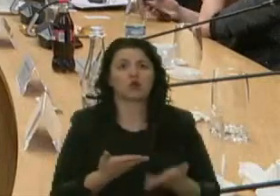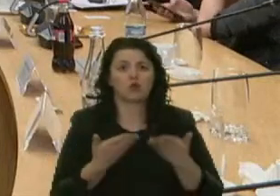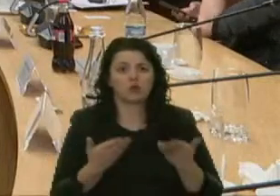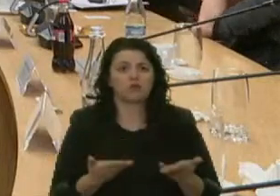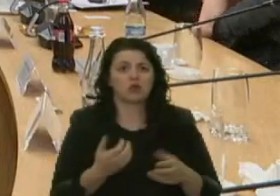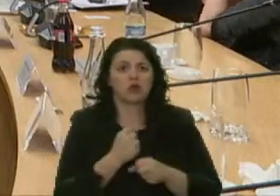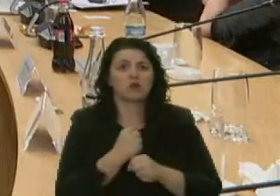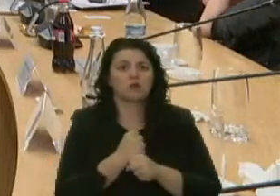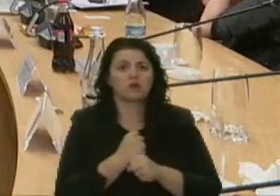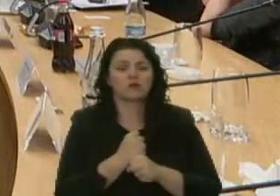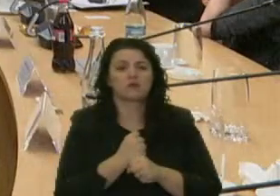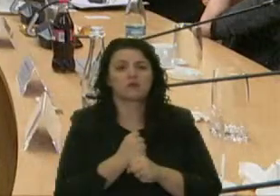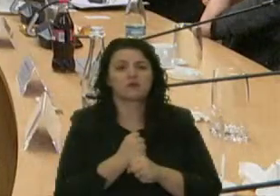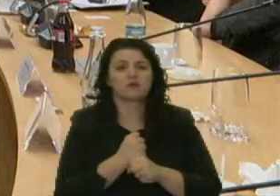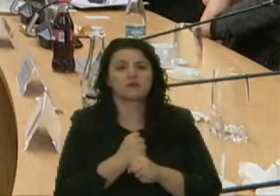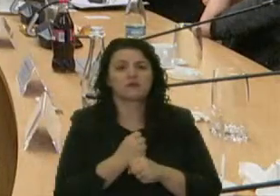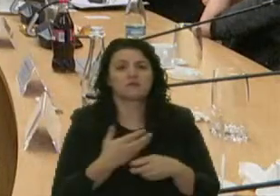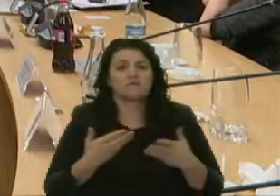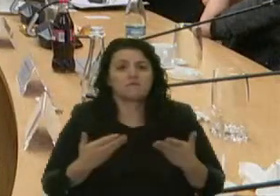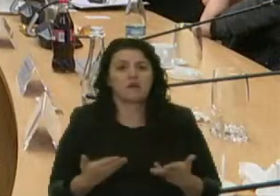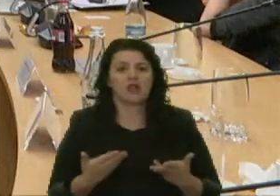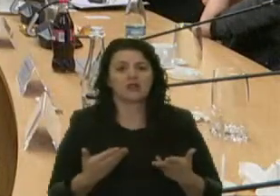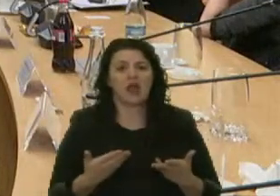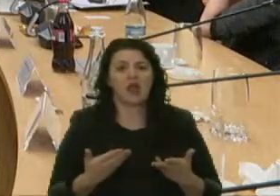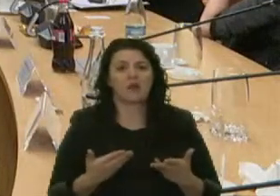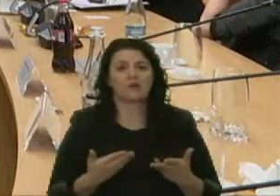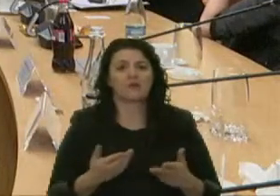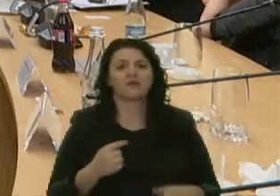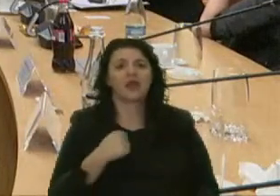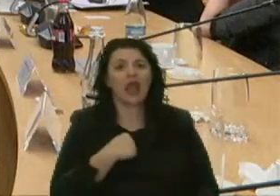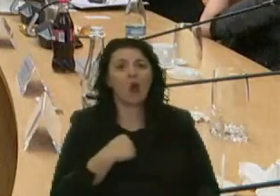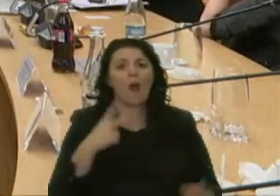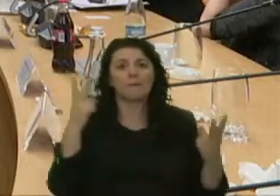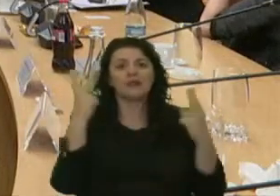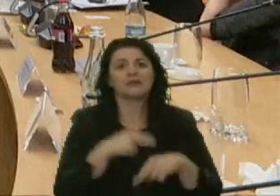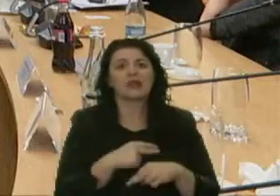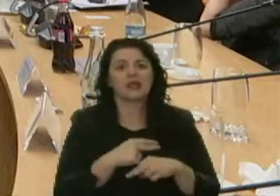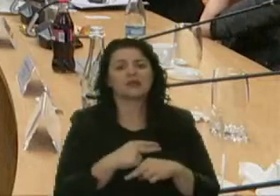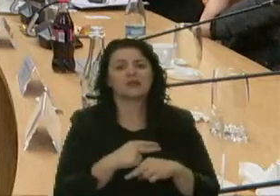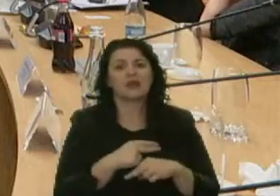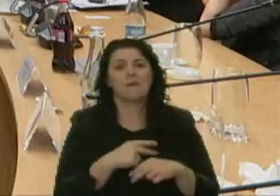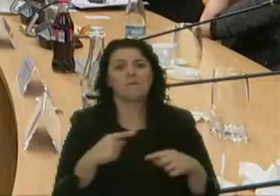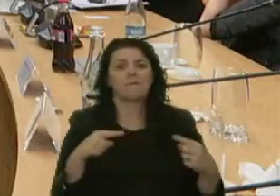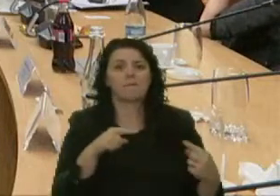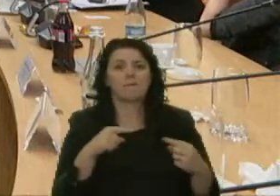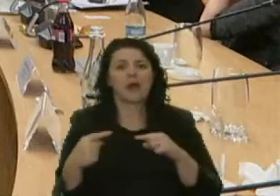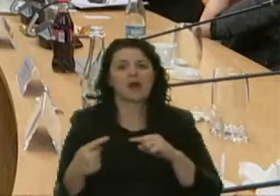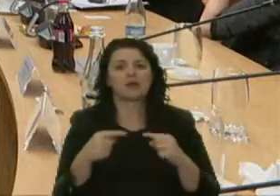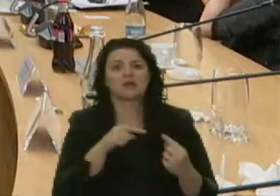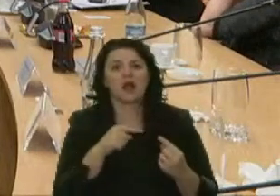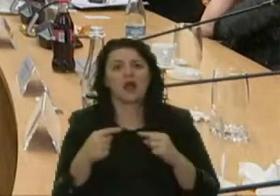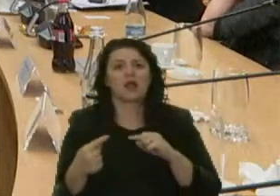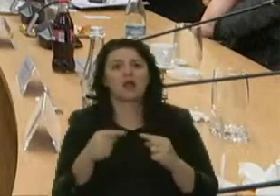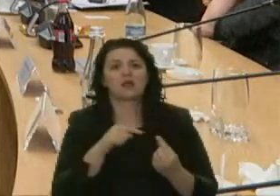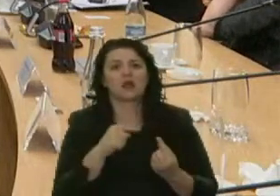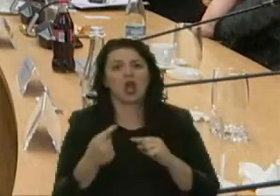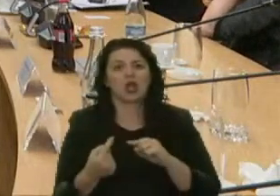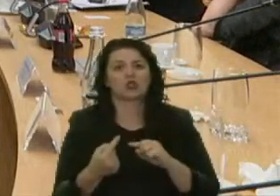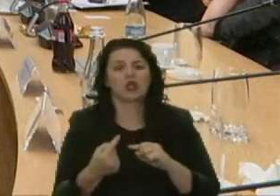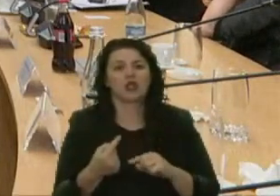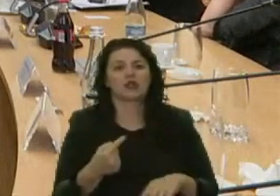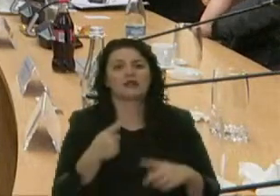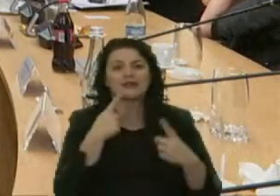defilăm Deci asta e dar eu am înțeles esența și bătălia între cele două